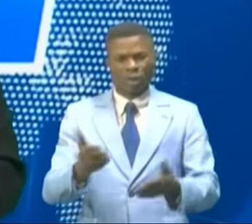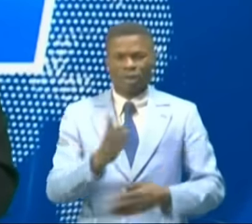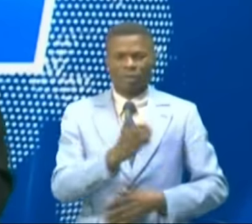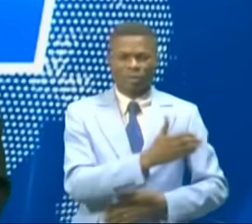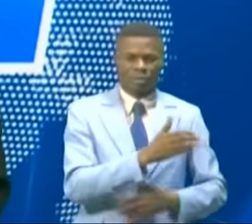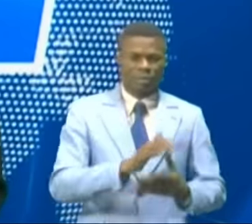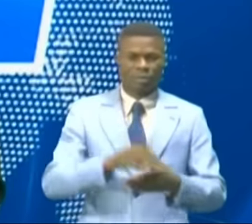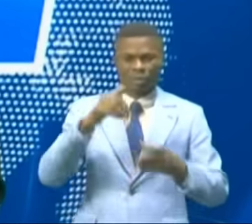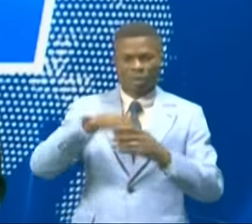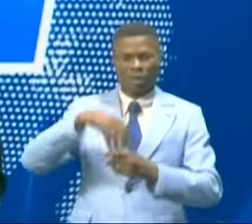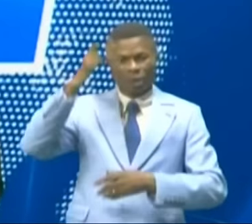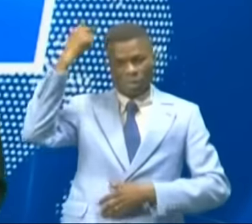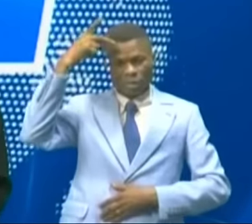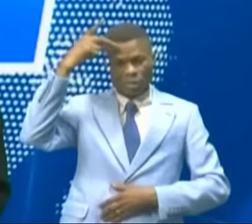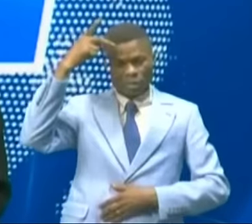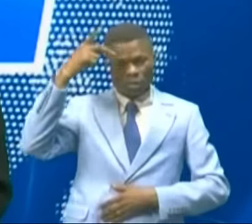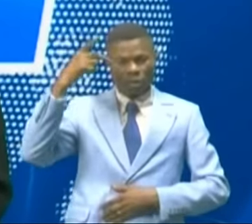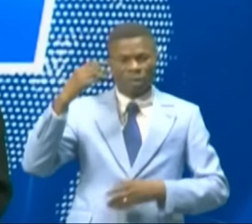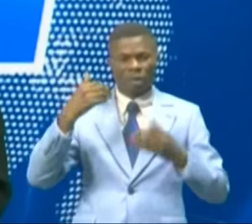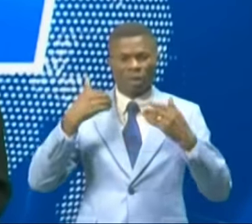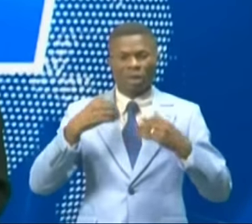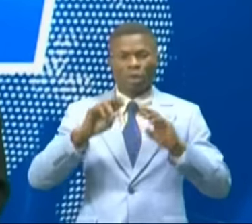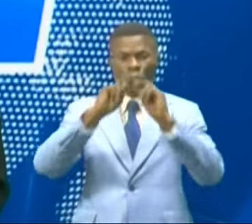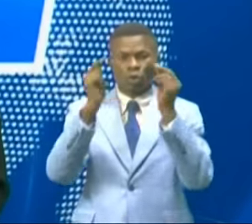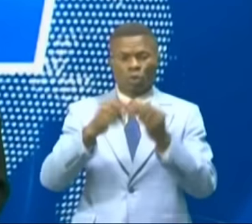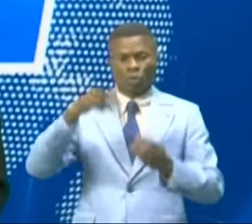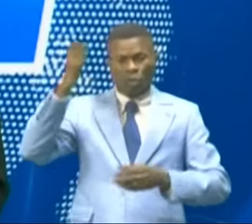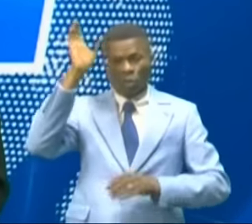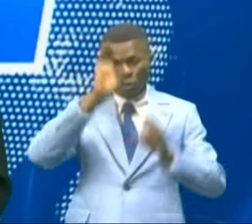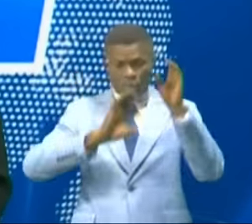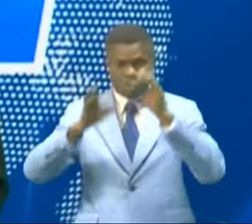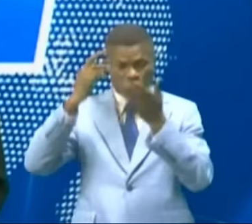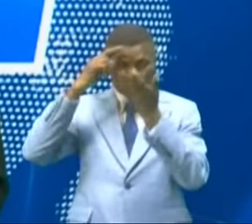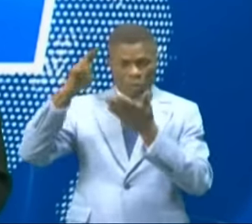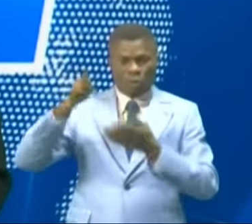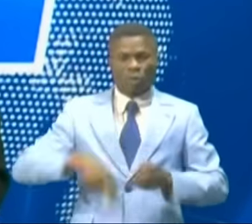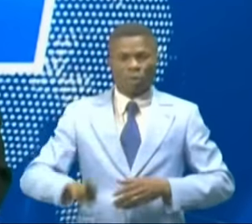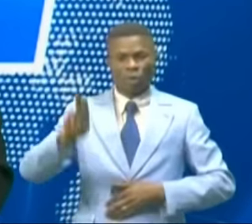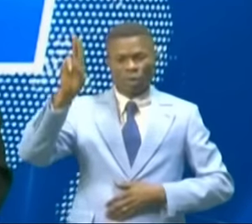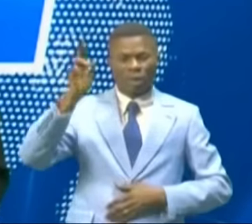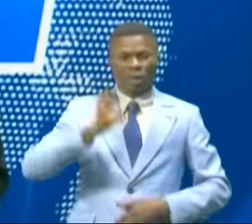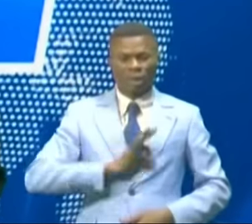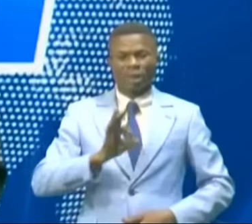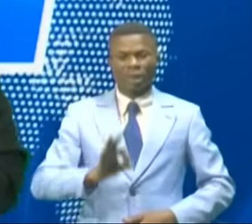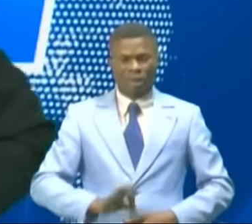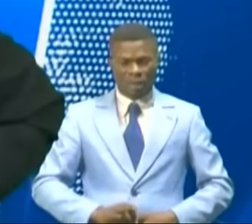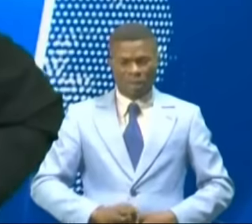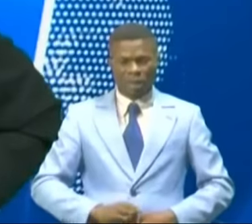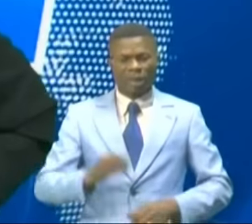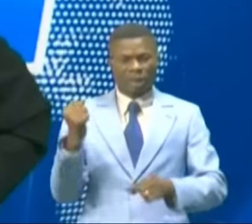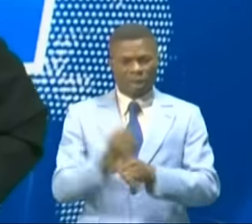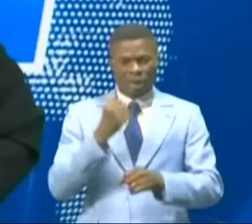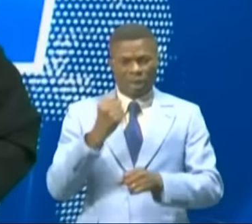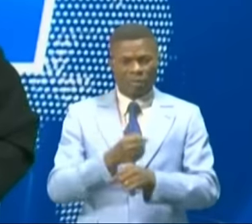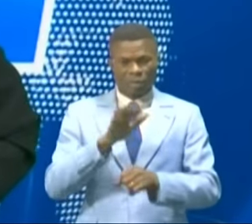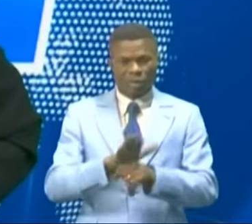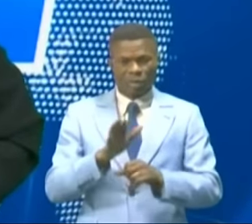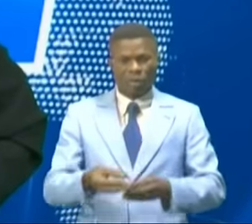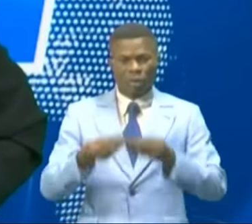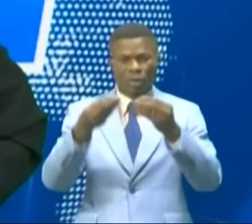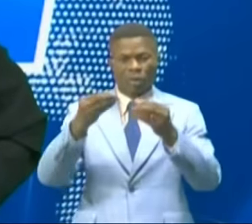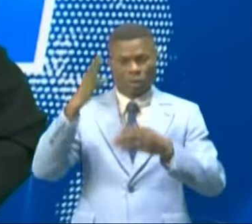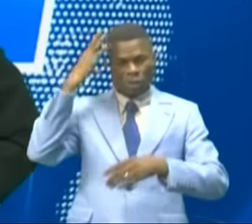En politique, le corps des élites scientifiques de l'UDPS tshisekédiste s'active déjà pour apporter